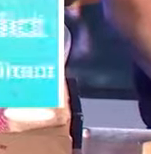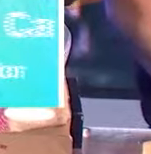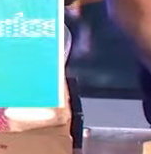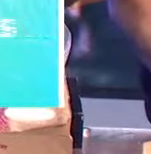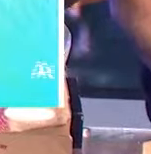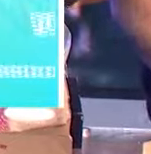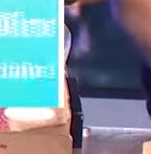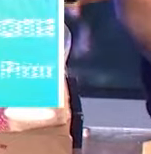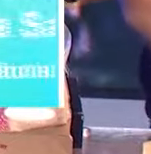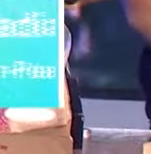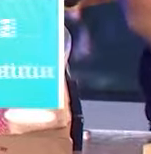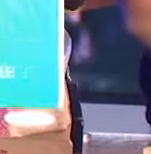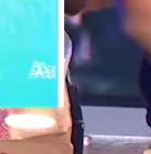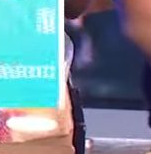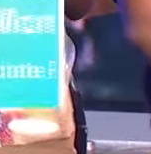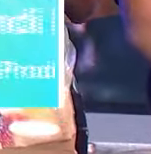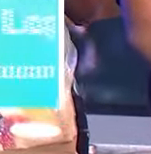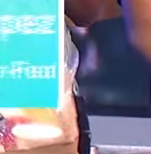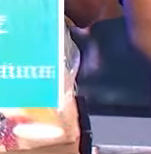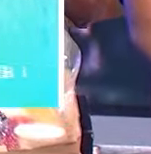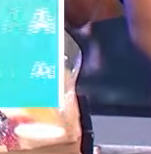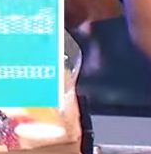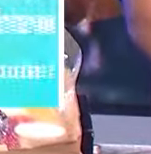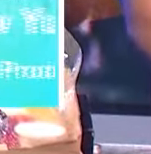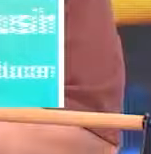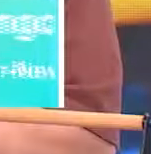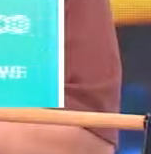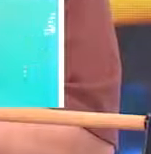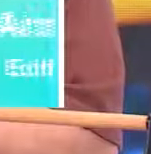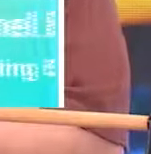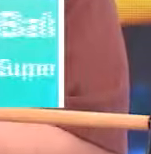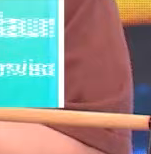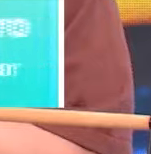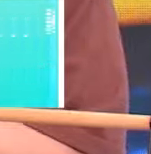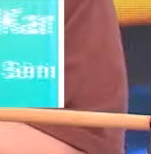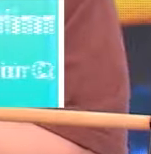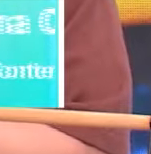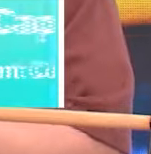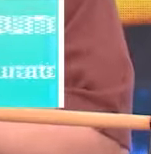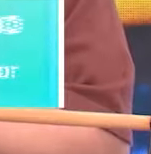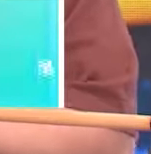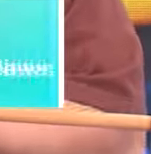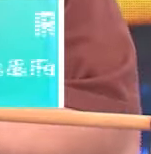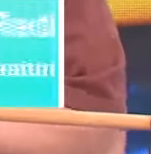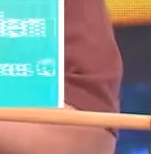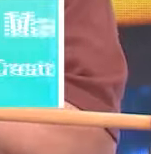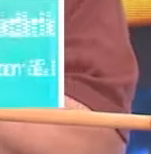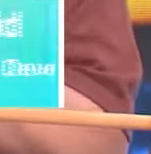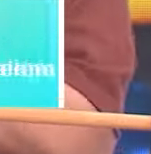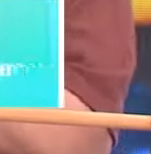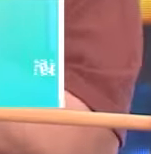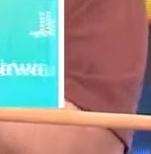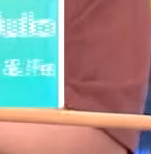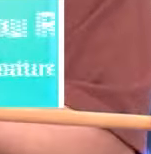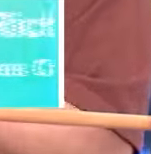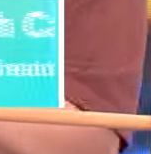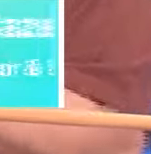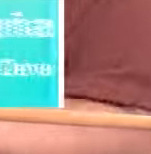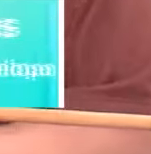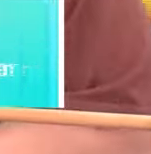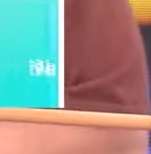every morning para siksik ang araw ninyo at sasaya at impormasyon. Mga mainit na balita at naka-inspire ng mga kwento, yan at marami pang iba